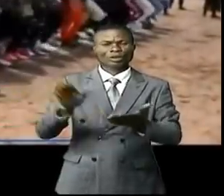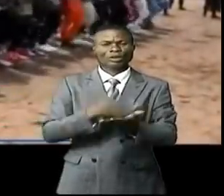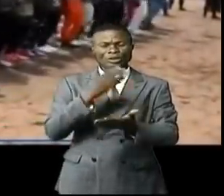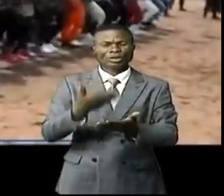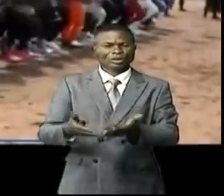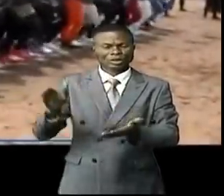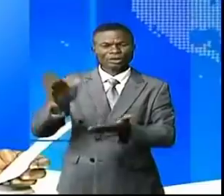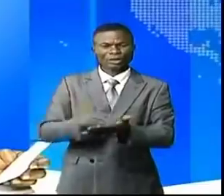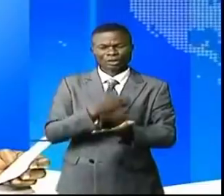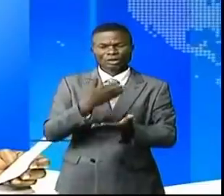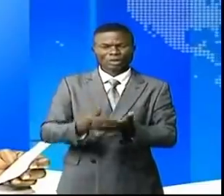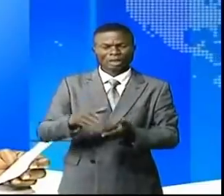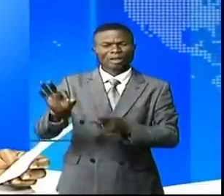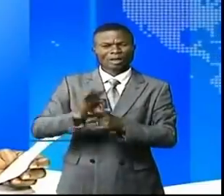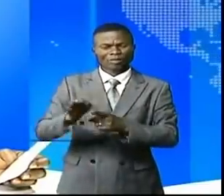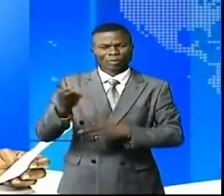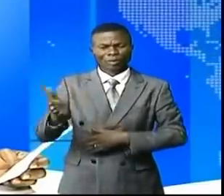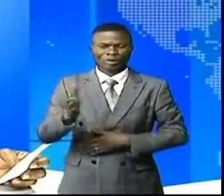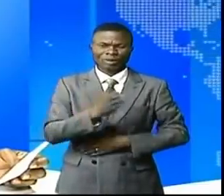AK-47.